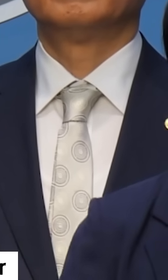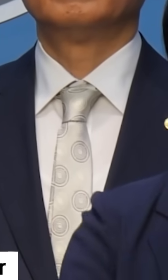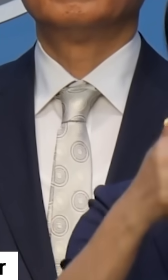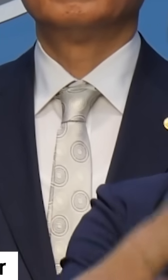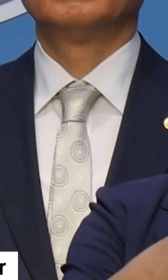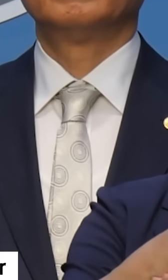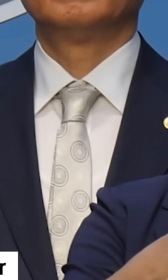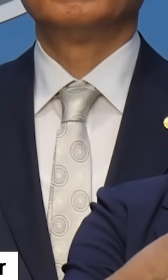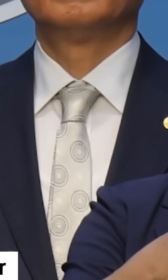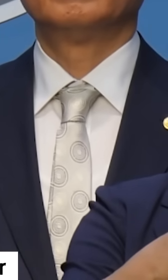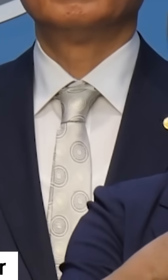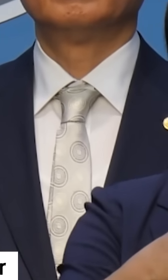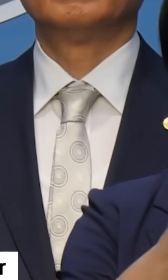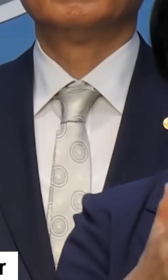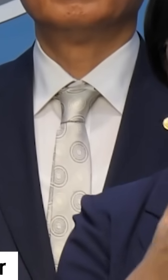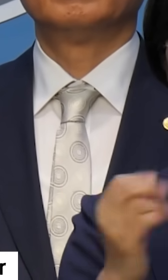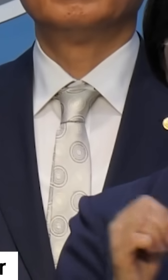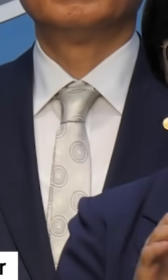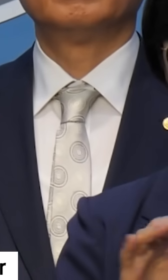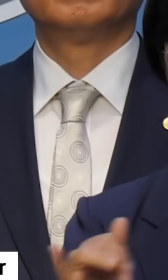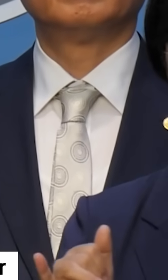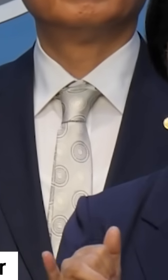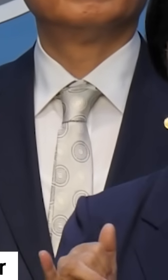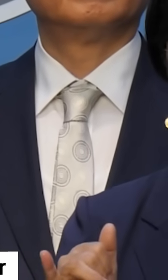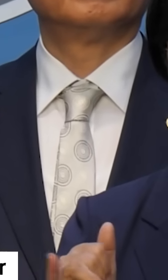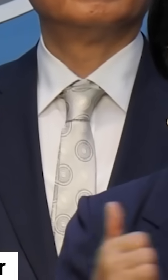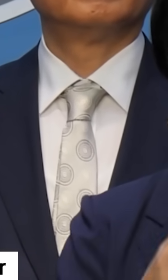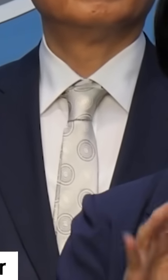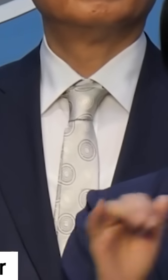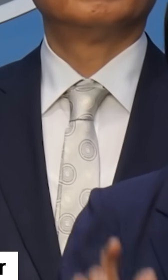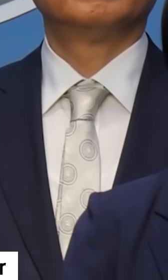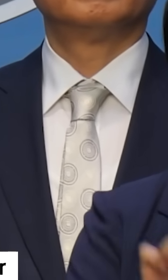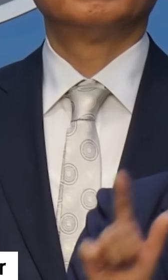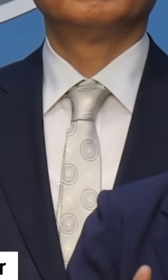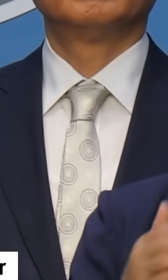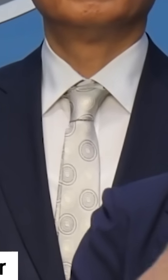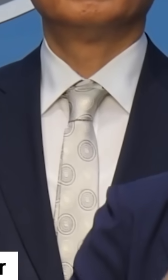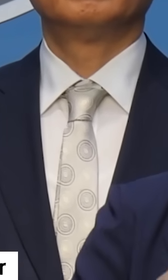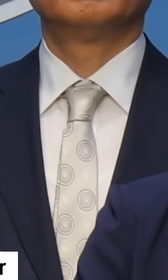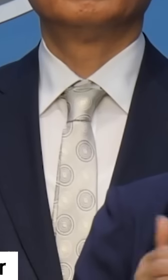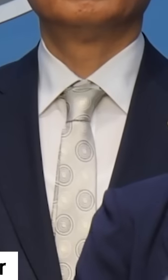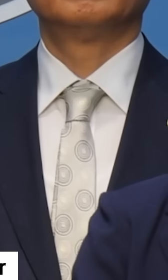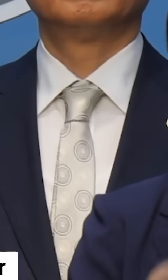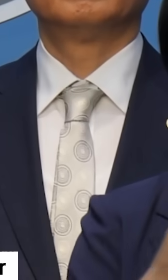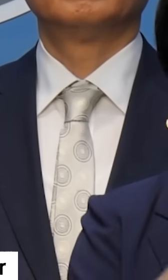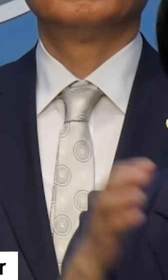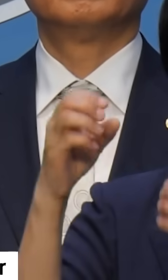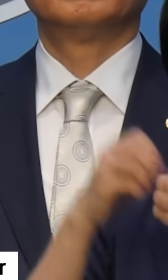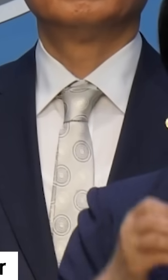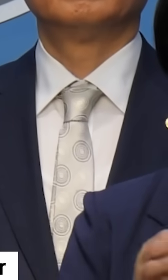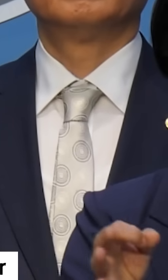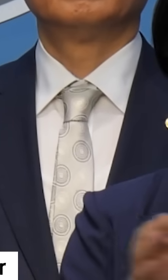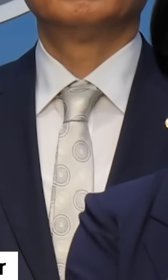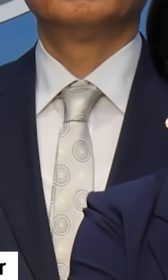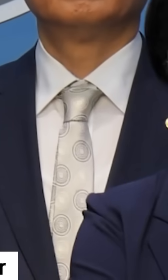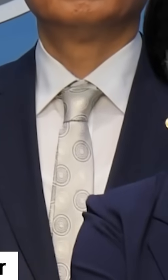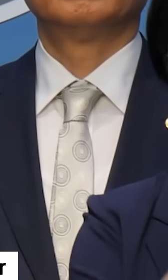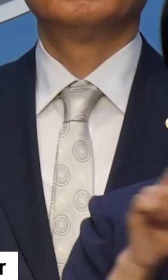결국 수많은 사람들이 민생, 횟집, 전통시장,